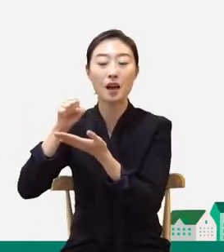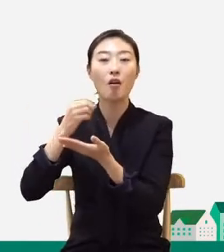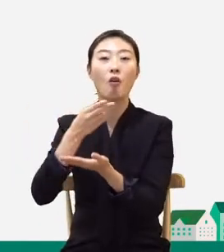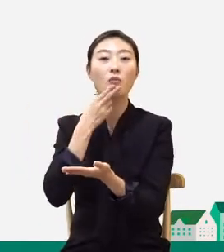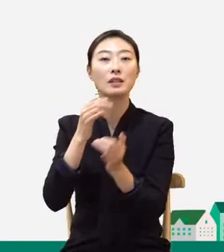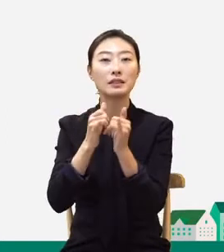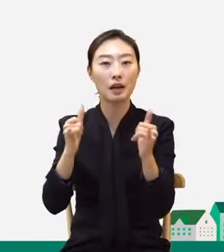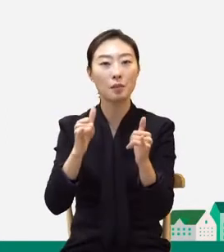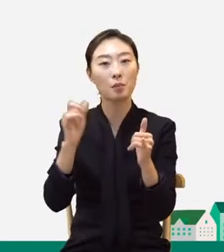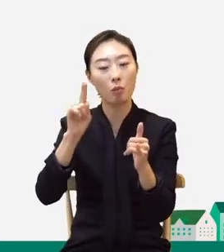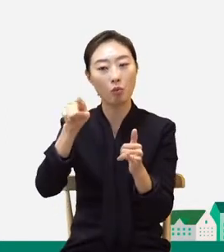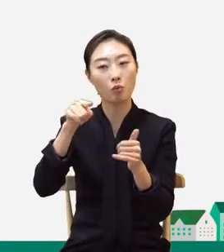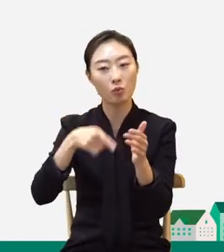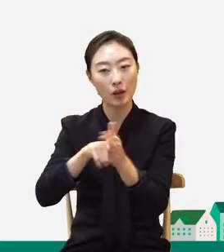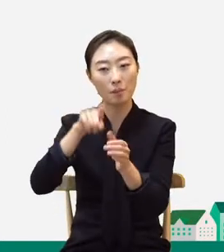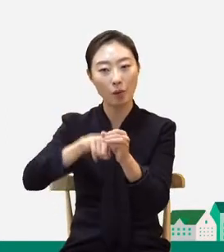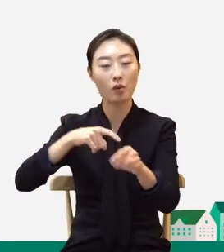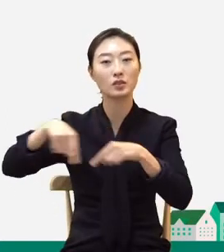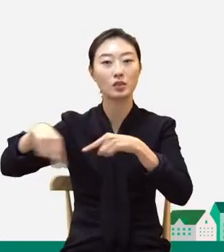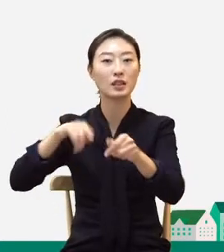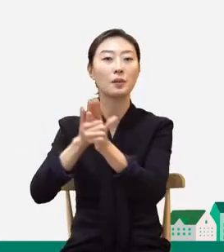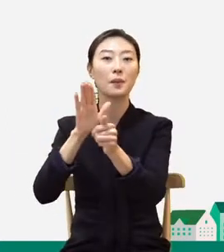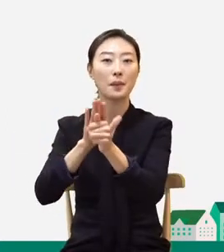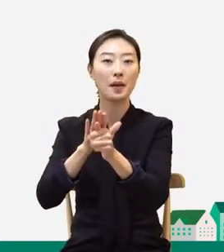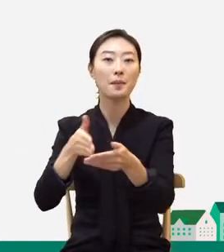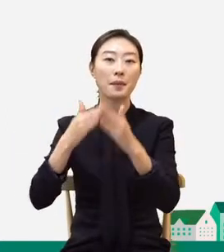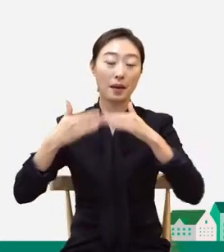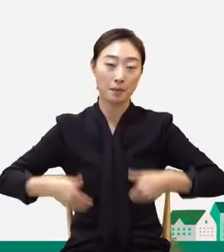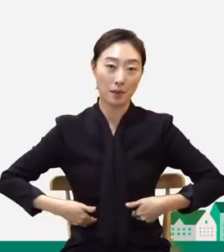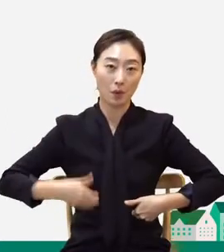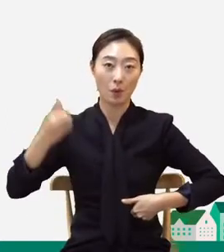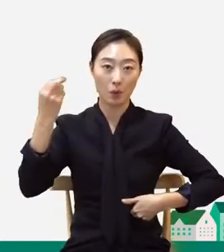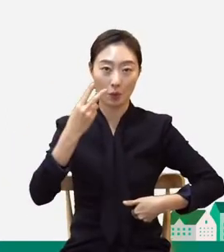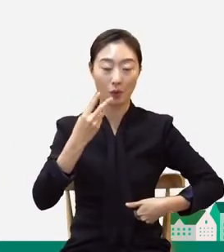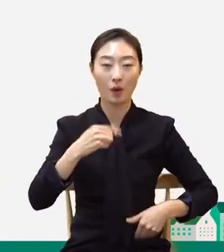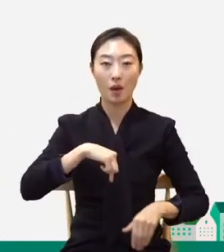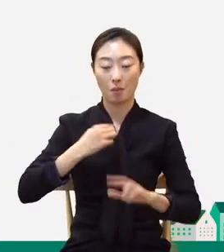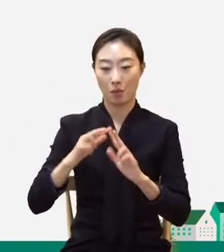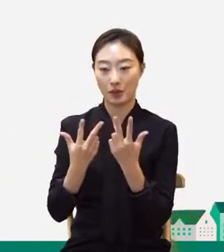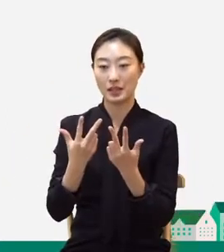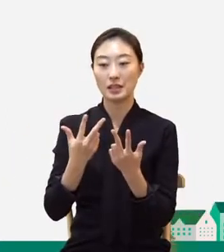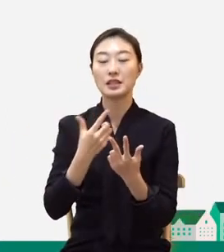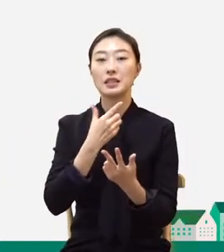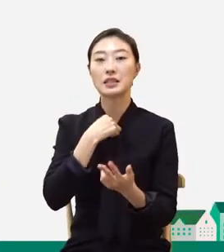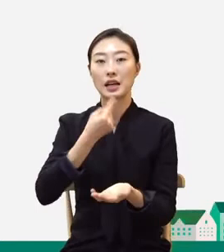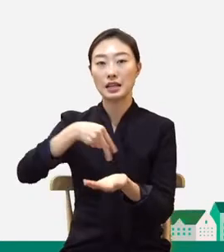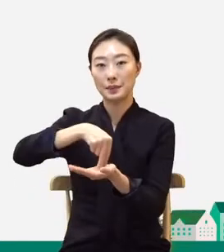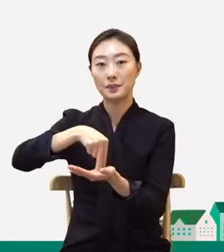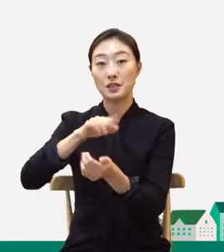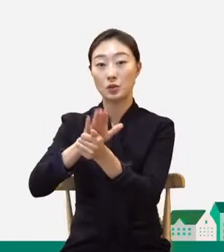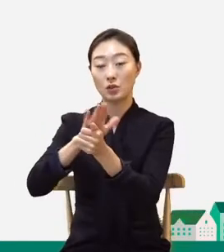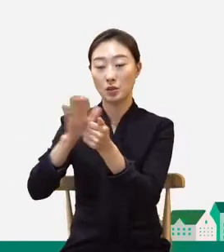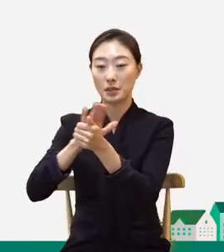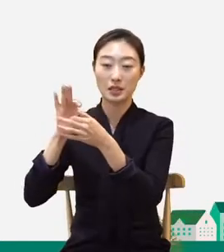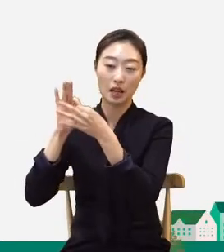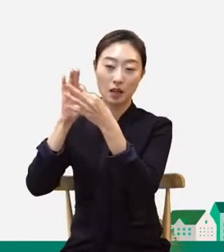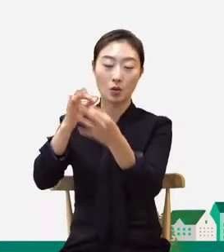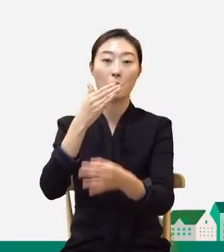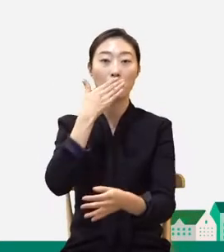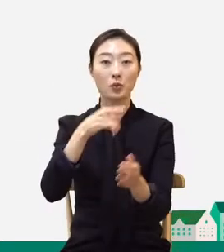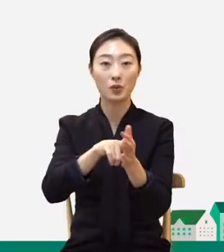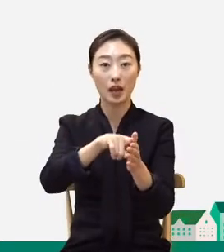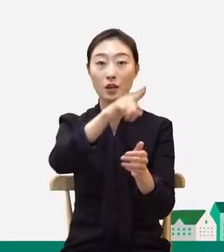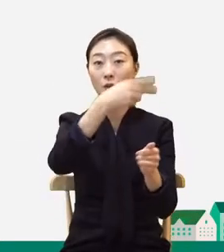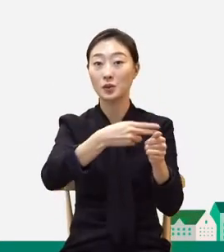생각이 들었고요. 또 당사자 욕구 중심의 자립지원 서비스가 지속적으로 개발이 될 수 있도록 이제 오전에